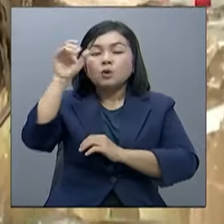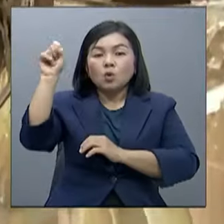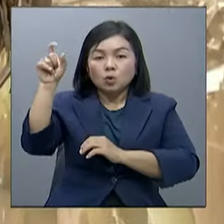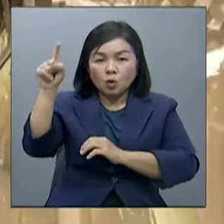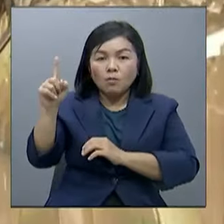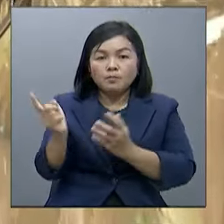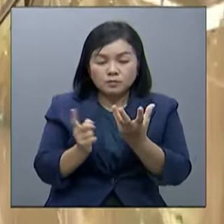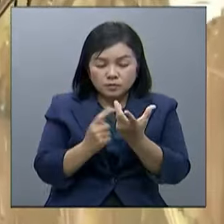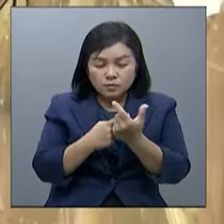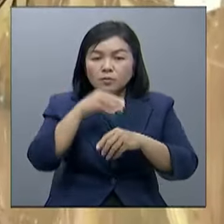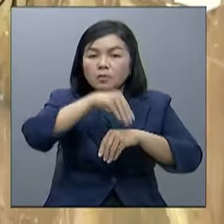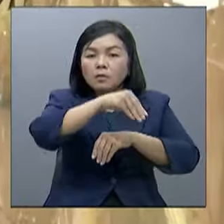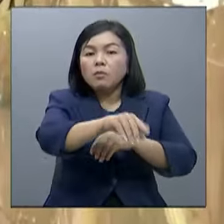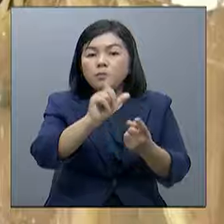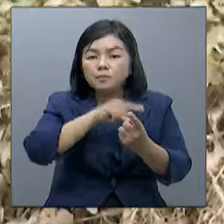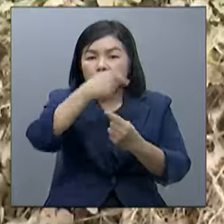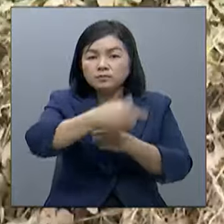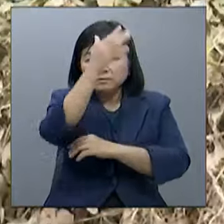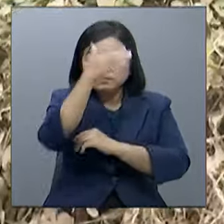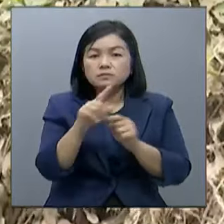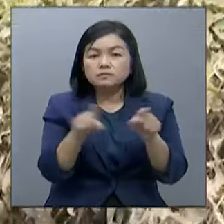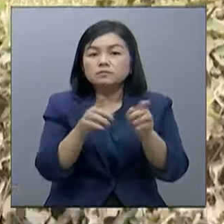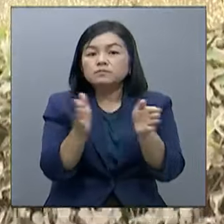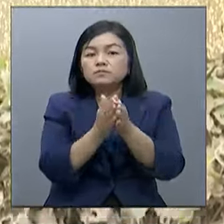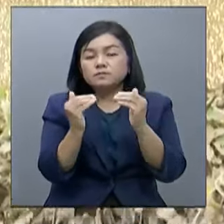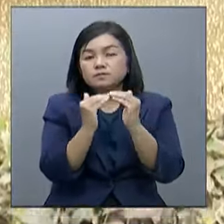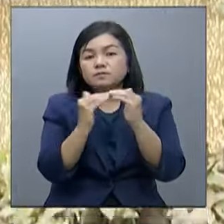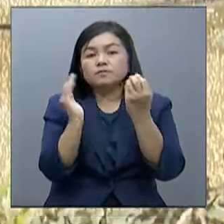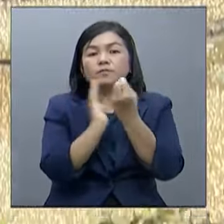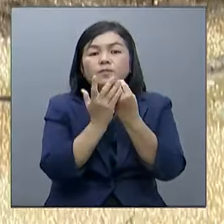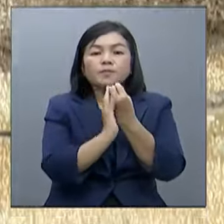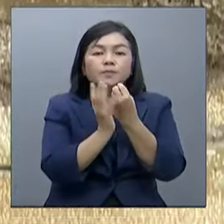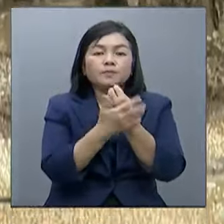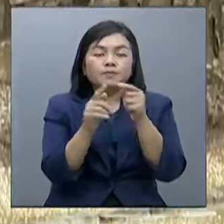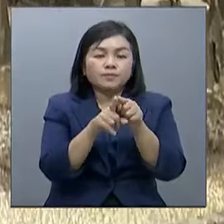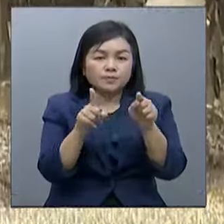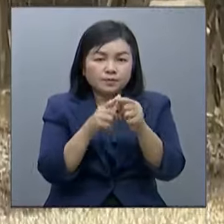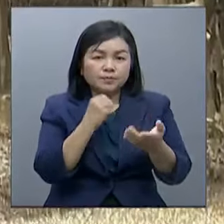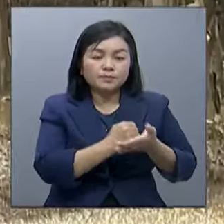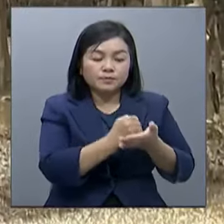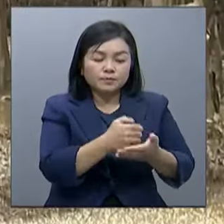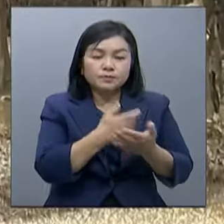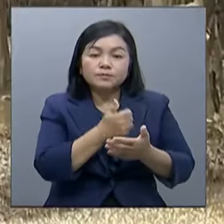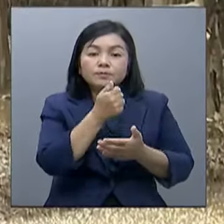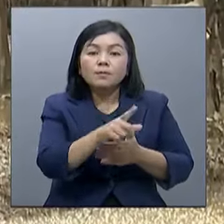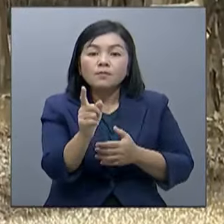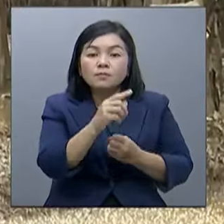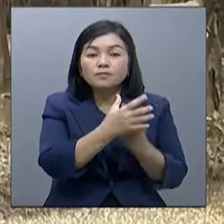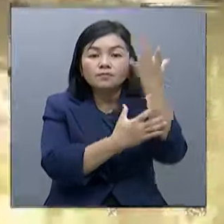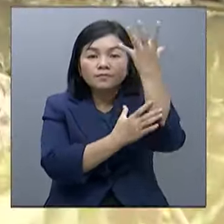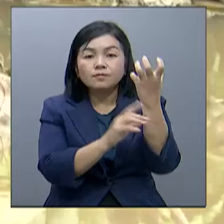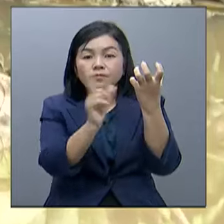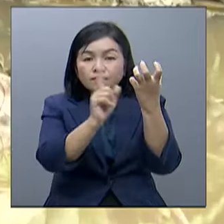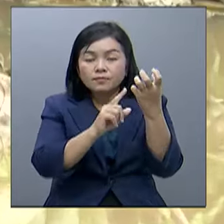นับรวมการปลูกกล้วยนะครับไปอยู่กับผลไม้ยืนต้นและก็ต้นไม้ยืนต้นครับจะได้รับการชดเชยก็ต่อเมื่อต้นตายไร่